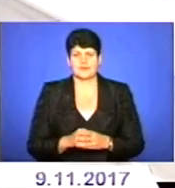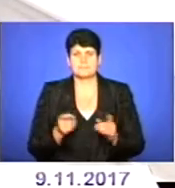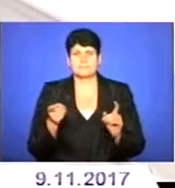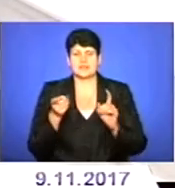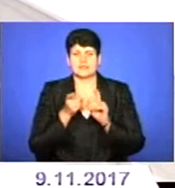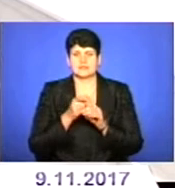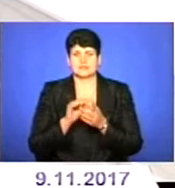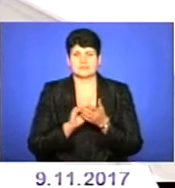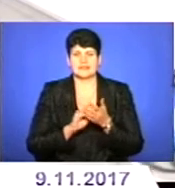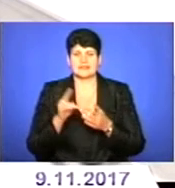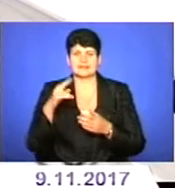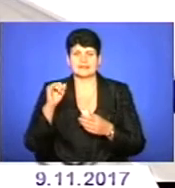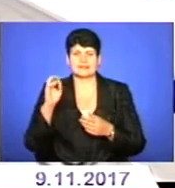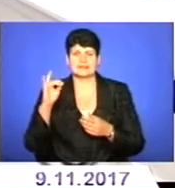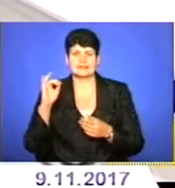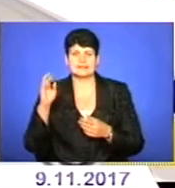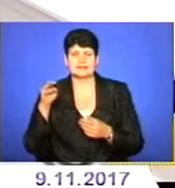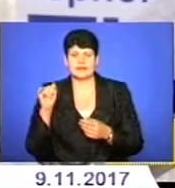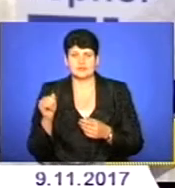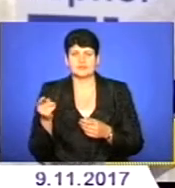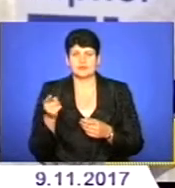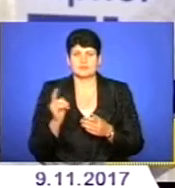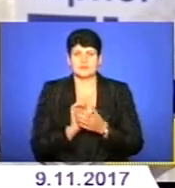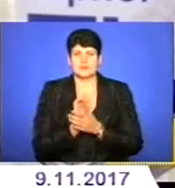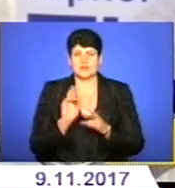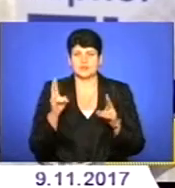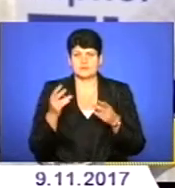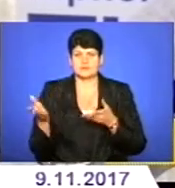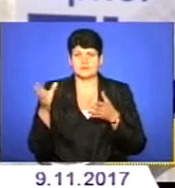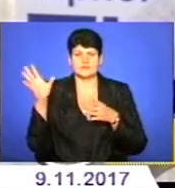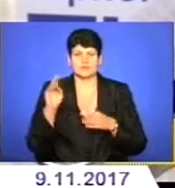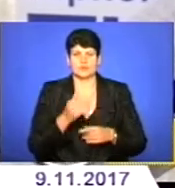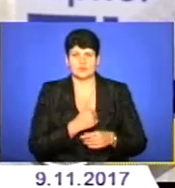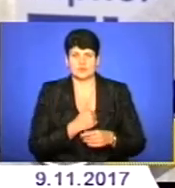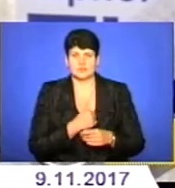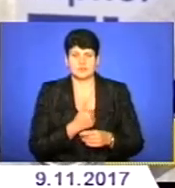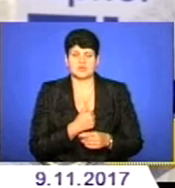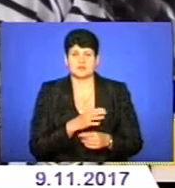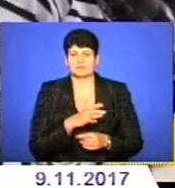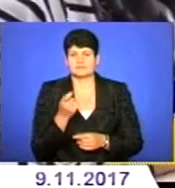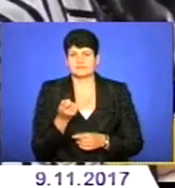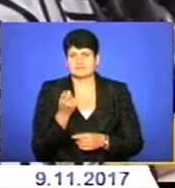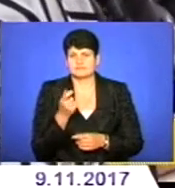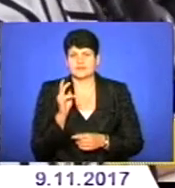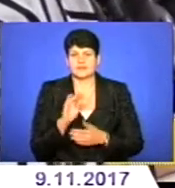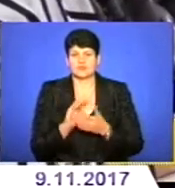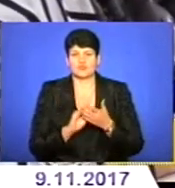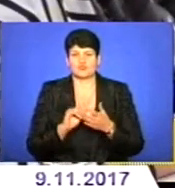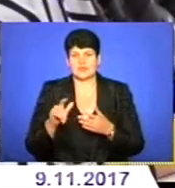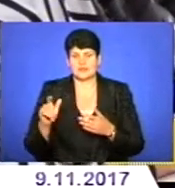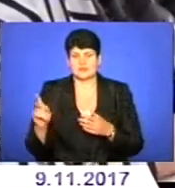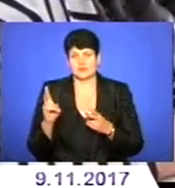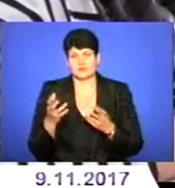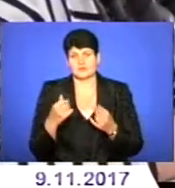Приєднатися до написання диктанту єдності у Тернопільський прес-клуб запросили всіх охочих. Бажаючих виявилось небагато, лише журналісти. Хтось